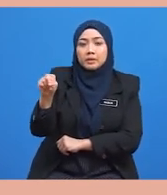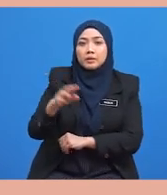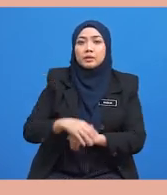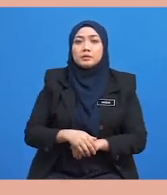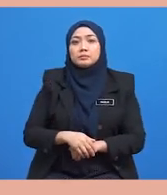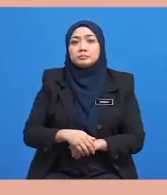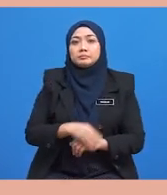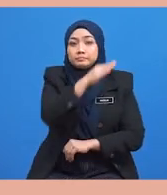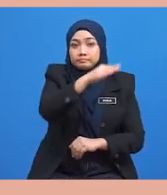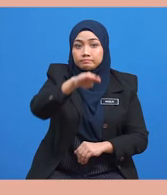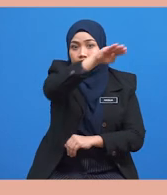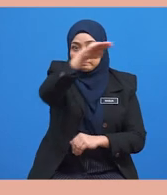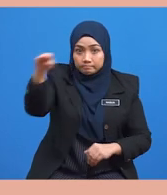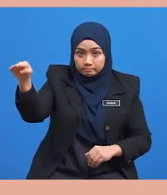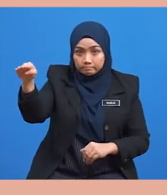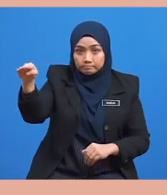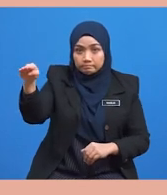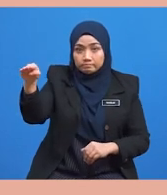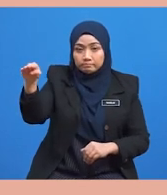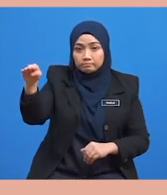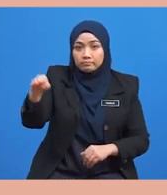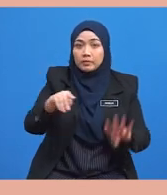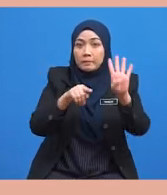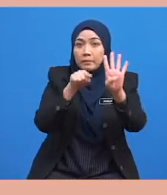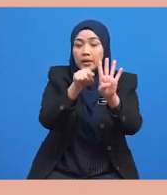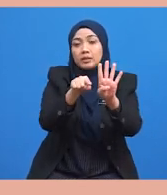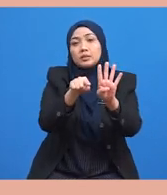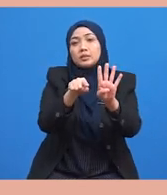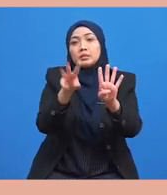kuasa 2 bagi nilai variance iaitu